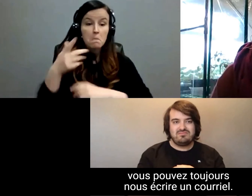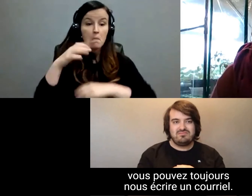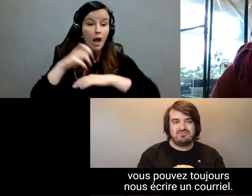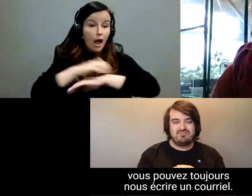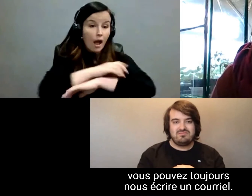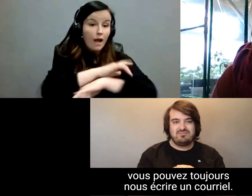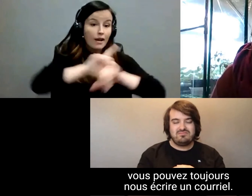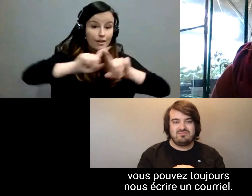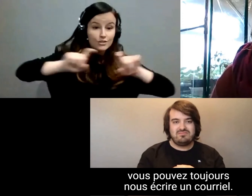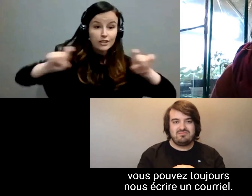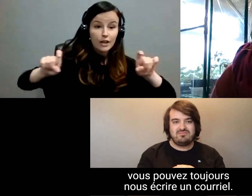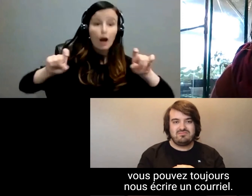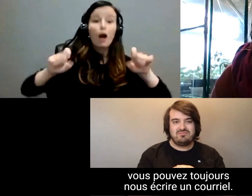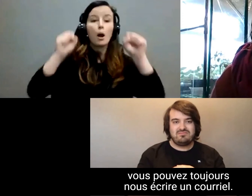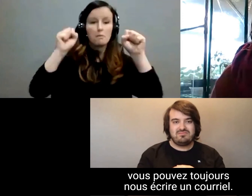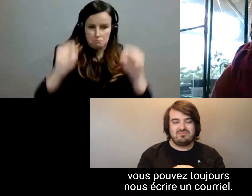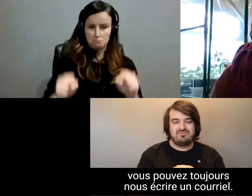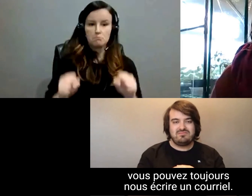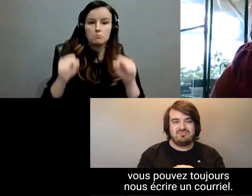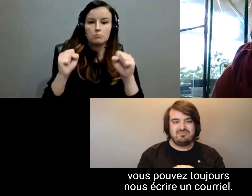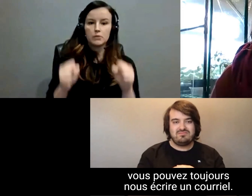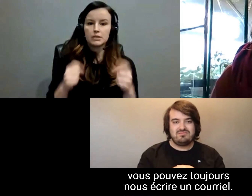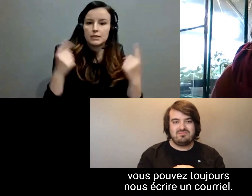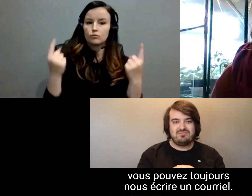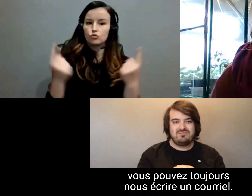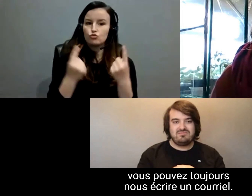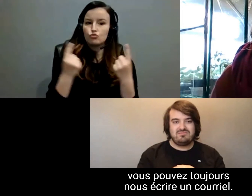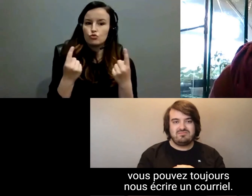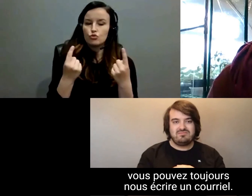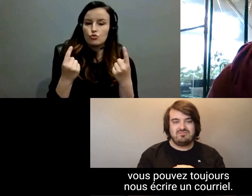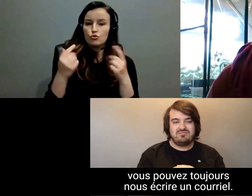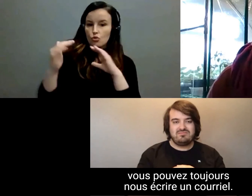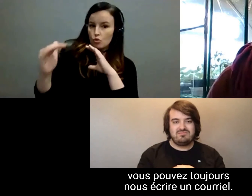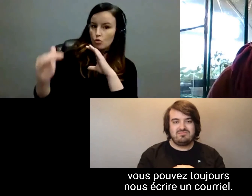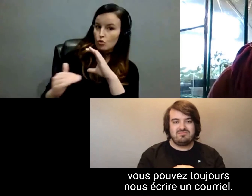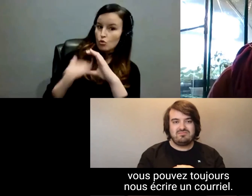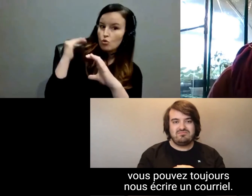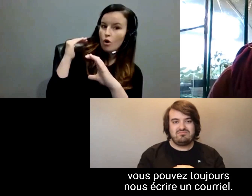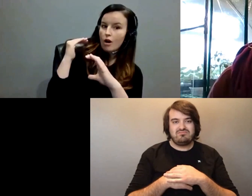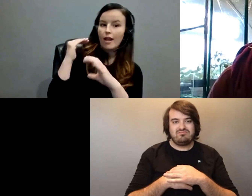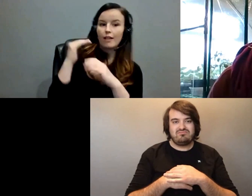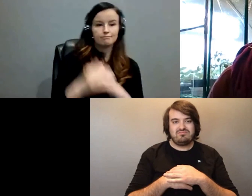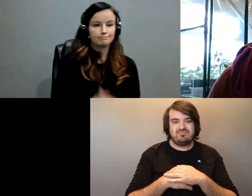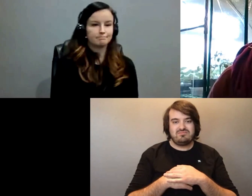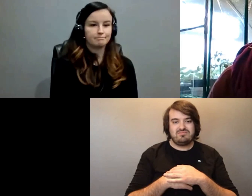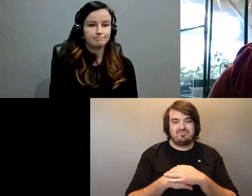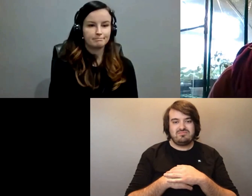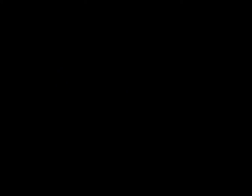vous pouvez toujours nous écrire un courriel.